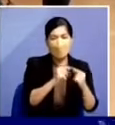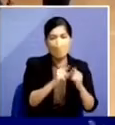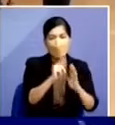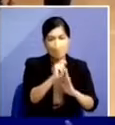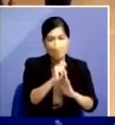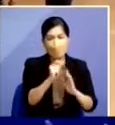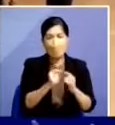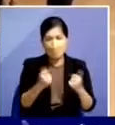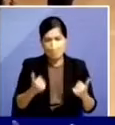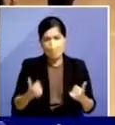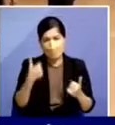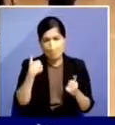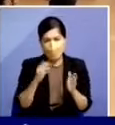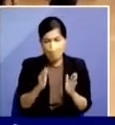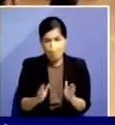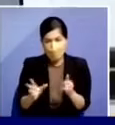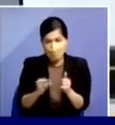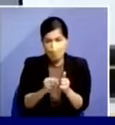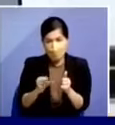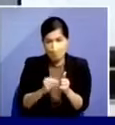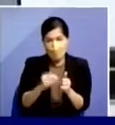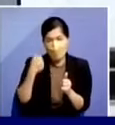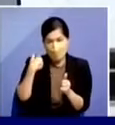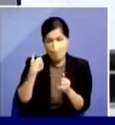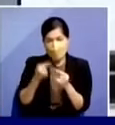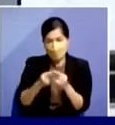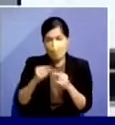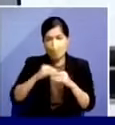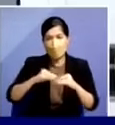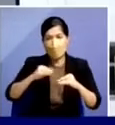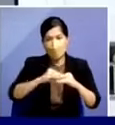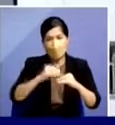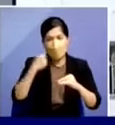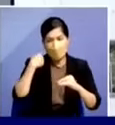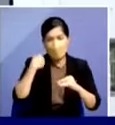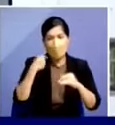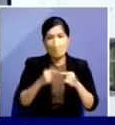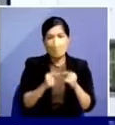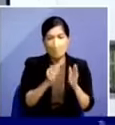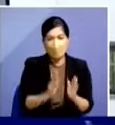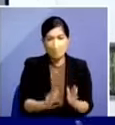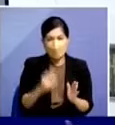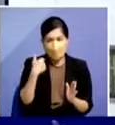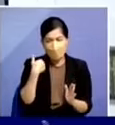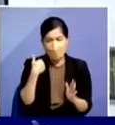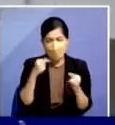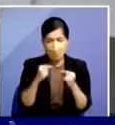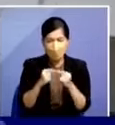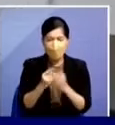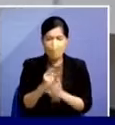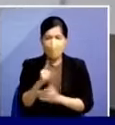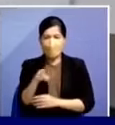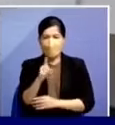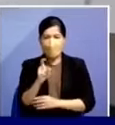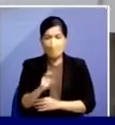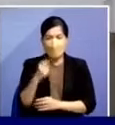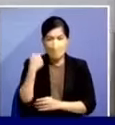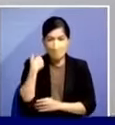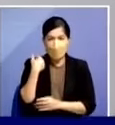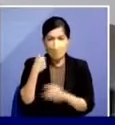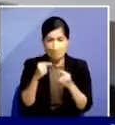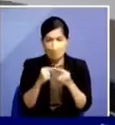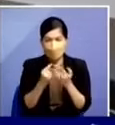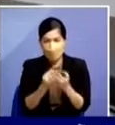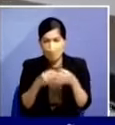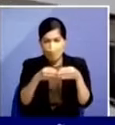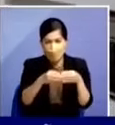ยังมีผู้ติดเชื้อรายวันเพิ่มขึ้นอย่างต่อเนื่องจากผู้ที่มีความสัมผัสเสี่ยงสูงหรือว่าผู้ที่อยู่ใกล้ชิดกับผู้ที่ติดเชื้อนะ